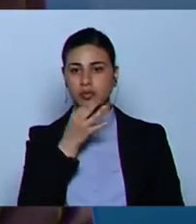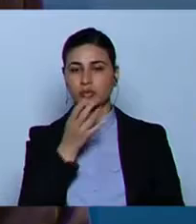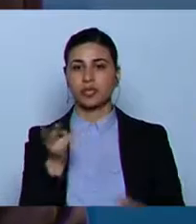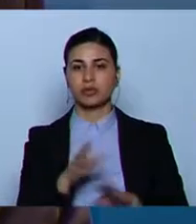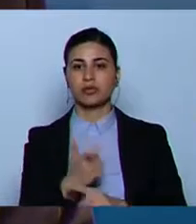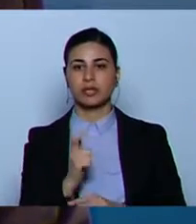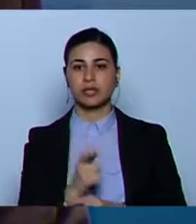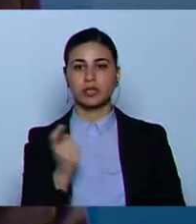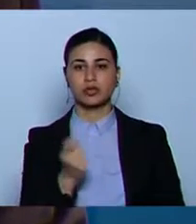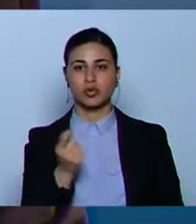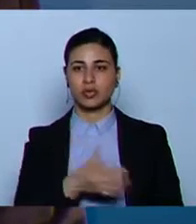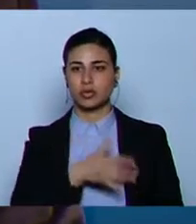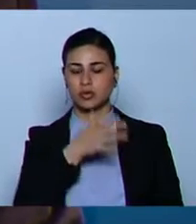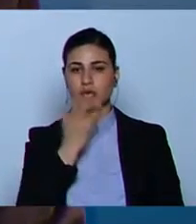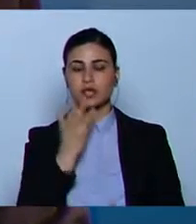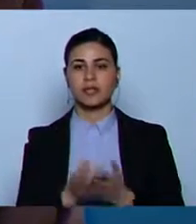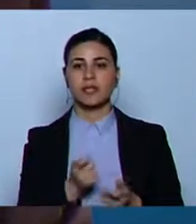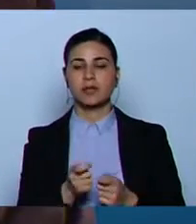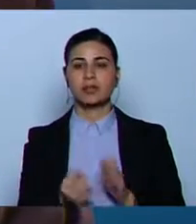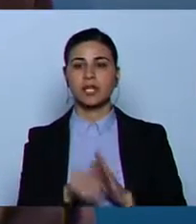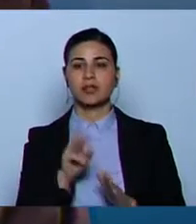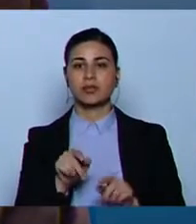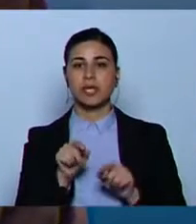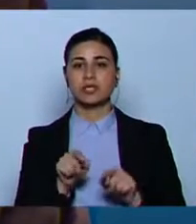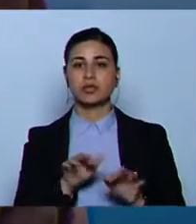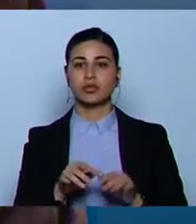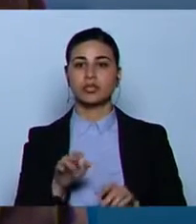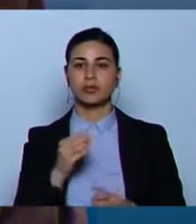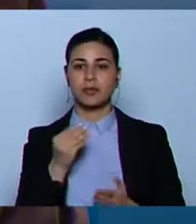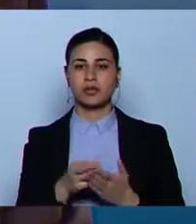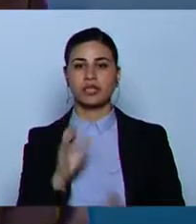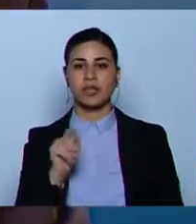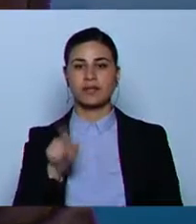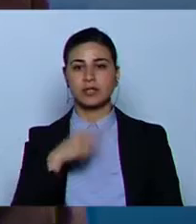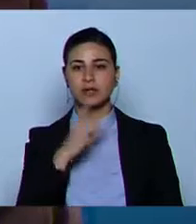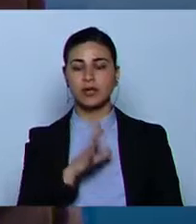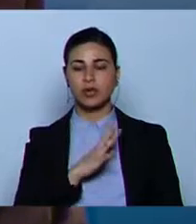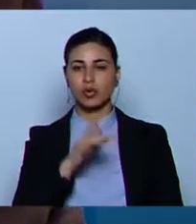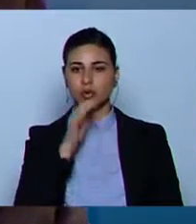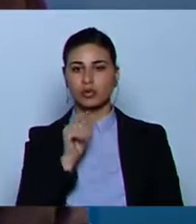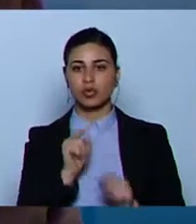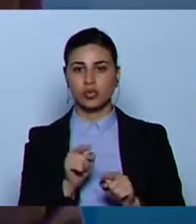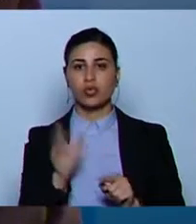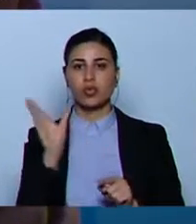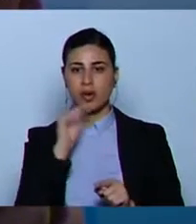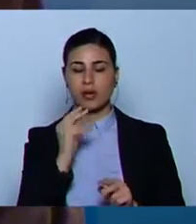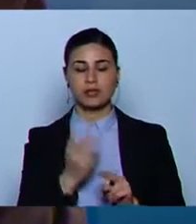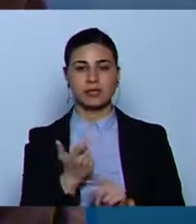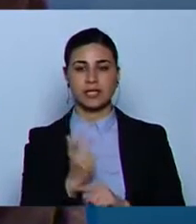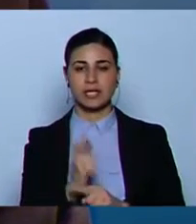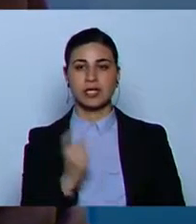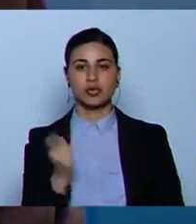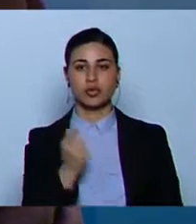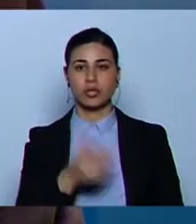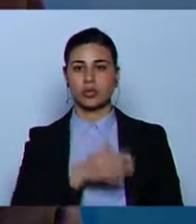ძალიან ცოტა დრო, 6 თვე დაგვჭირდება თვითმართველობის არჩევნებამდე და ის პროცესი, რომელიც ბატონმა დავითმა აღწერა და დროში ჩვენ მიუსადაგებთ, ეს არის საკმაოდ ცოტა დრო